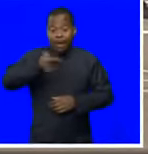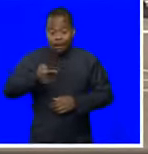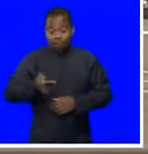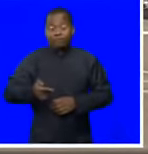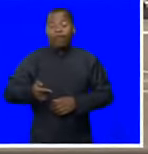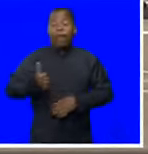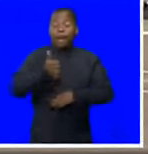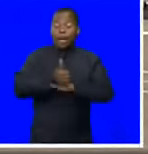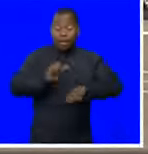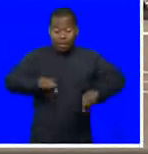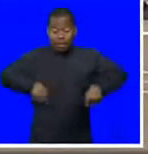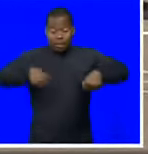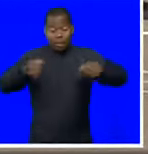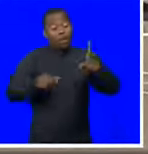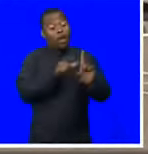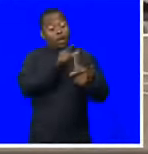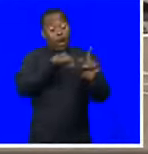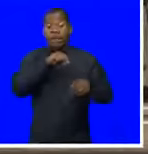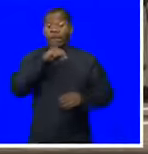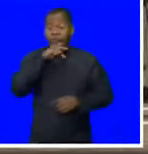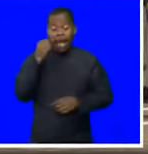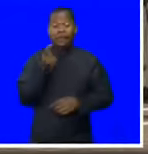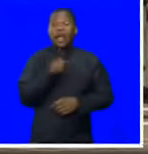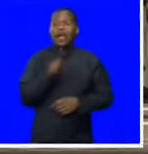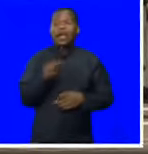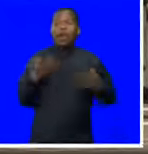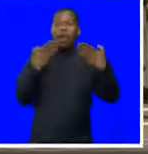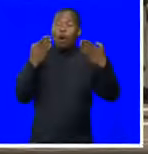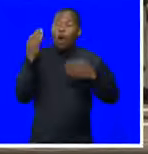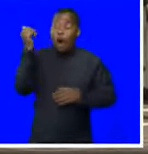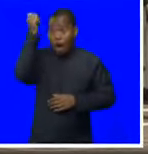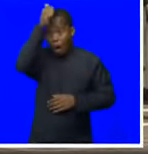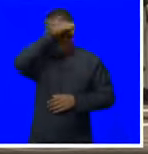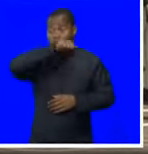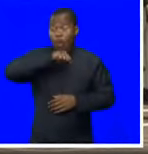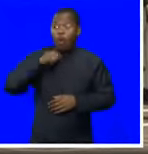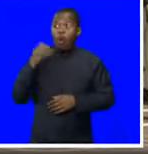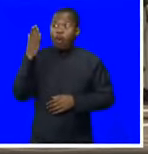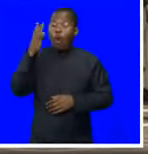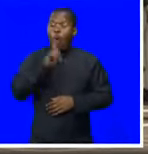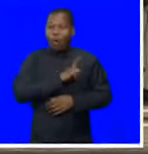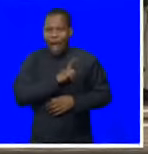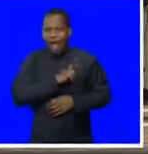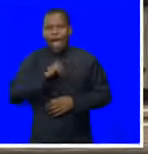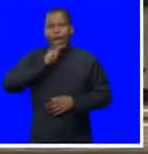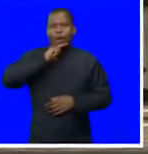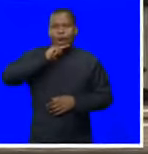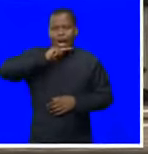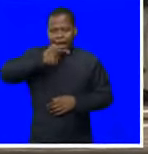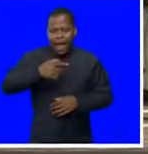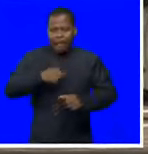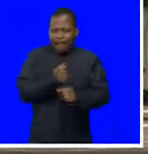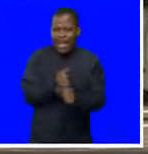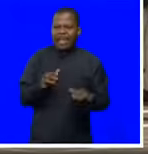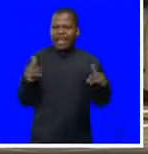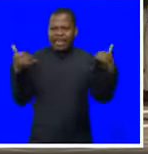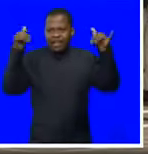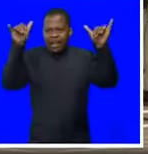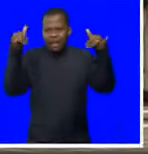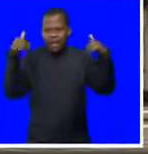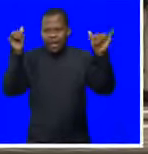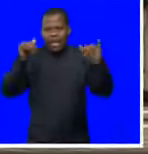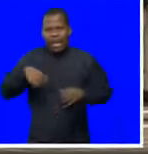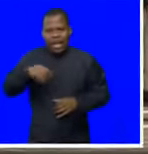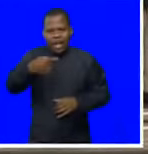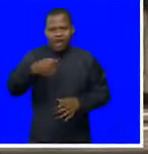phindile Dlamini ubonga uNkulunkulu ukuthi lo msebenzi uhamba kahle. Usimpumelelo lalo msebenzi ubese kubambisaneni ukuthi inhlangano zethu ehlukahlukene lethi